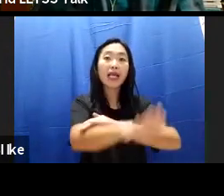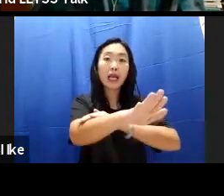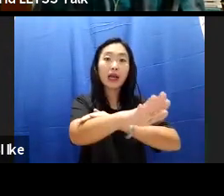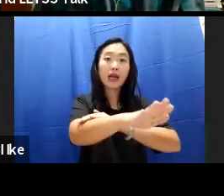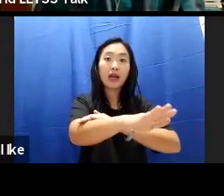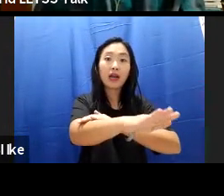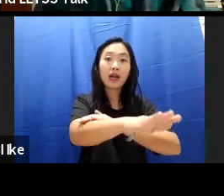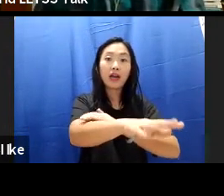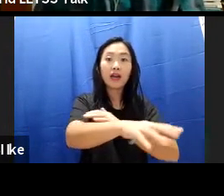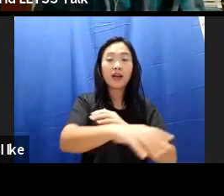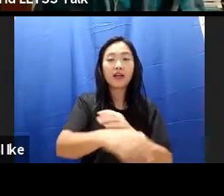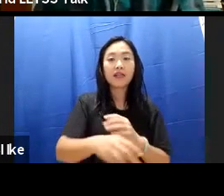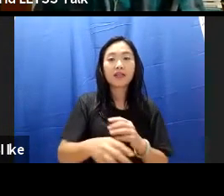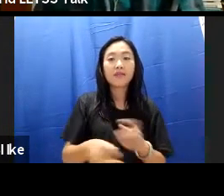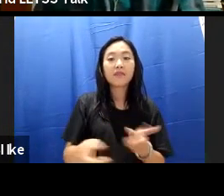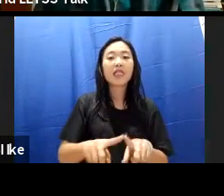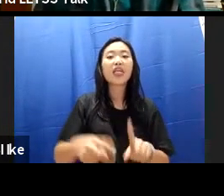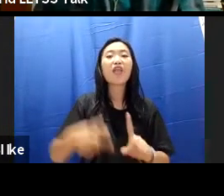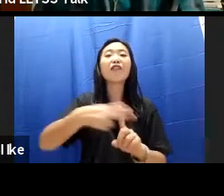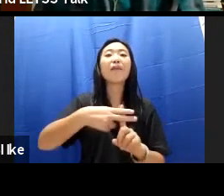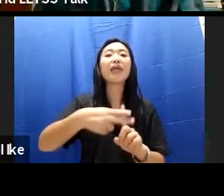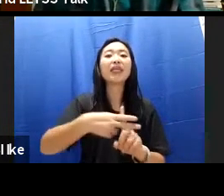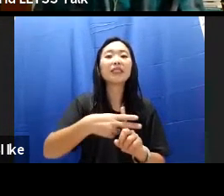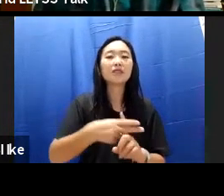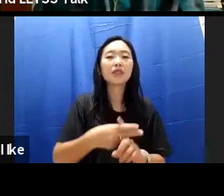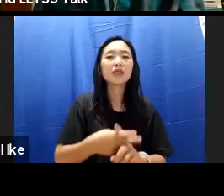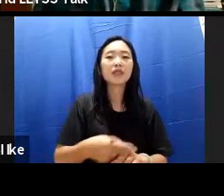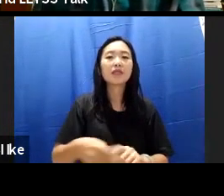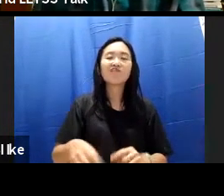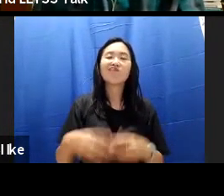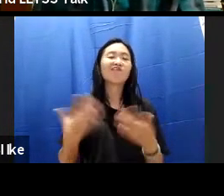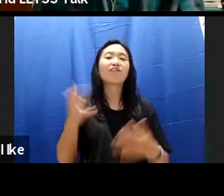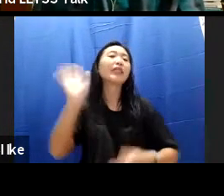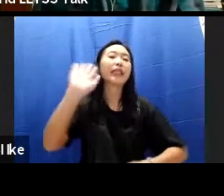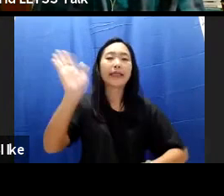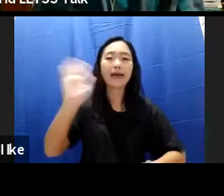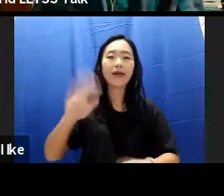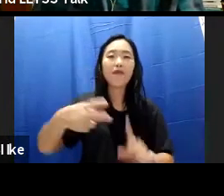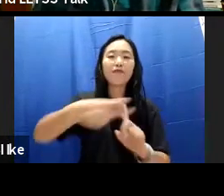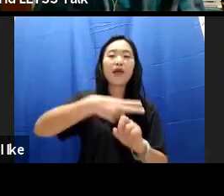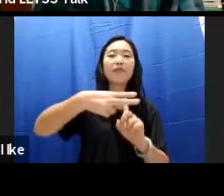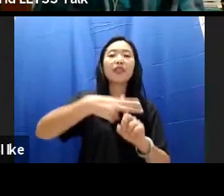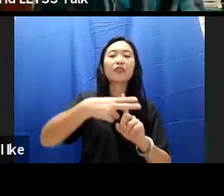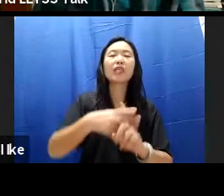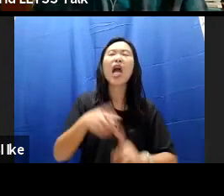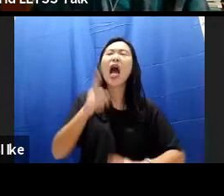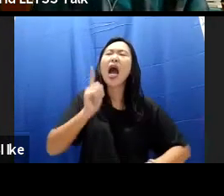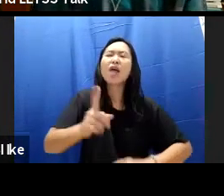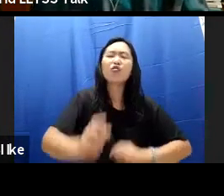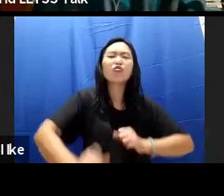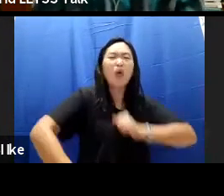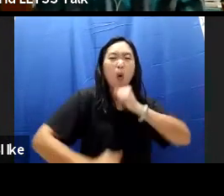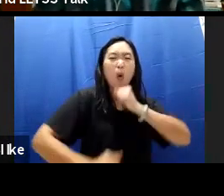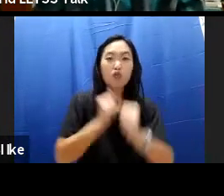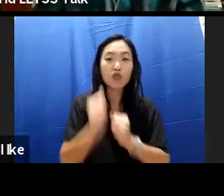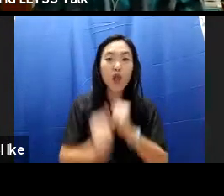feminisme itu kayaknya harus diupayakan tuh, jadi nggak mungkin ketika lahir langsung menjadi